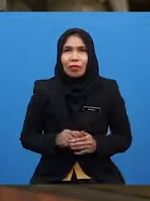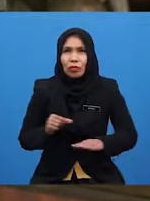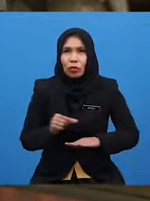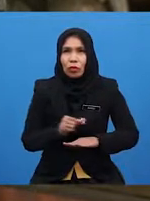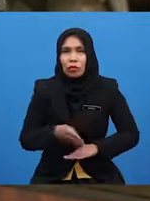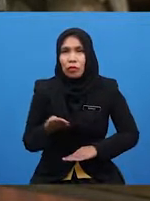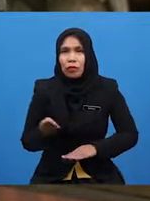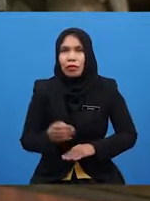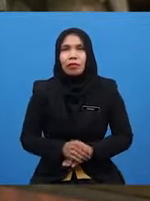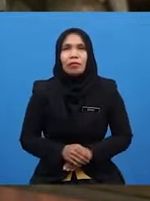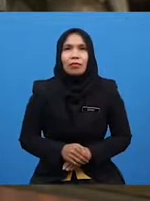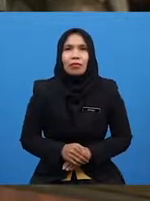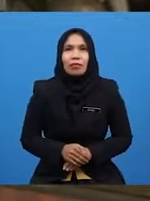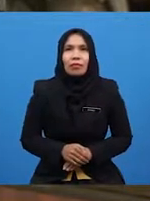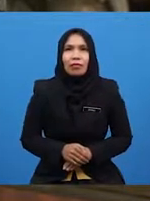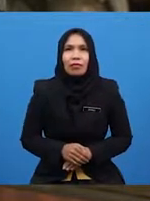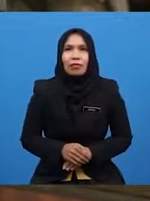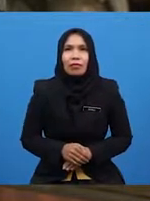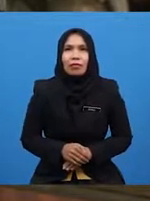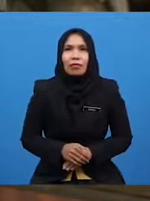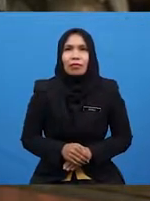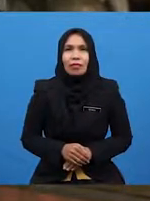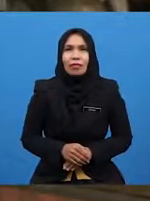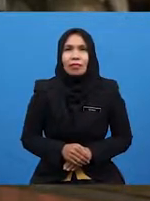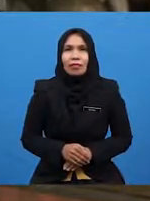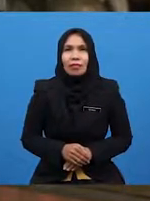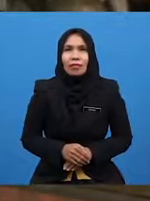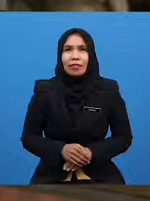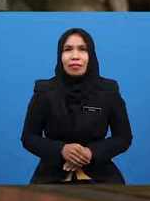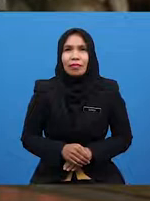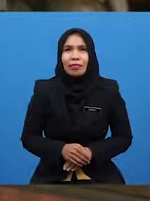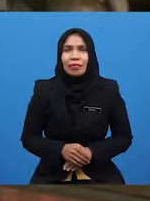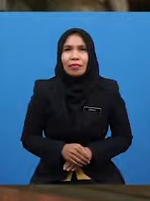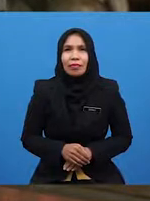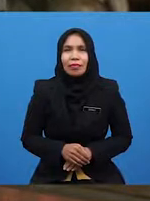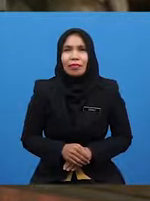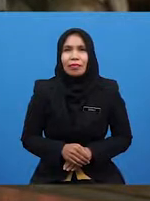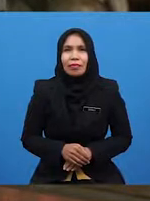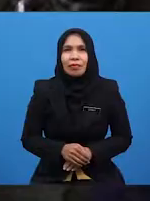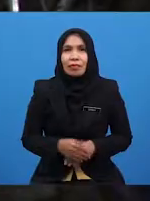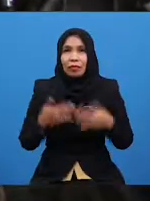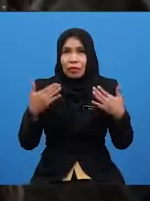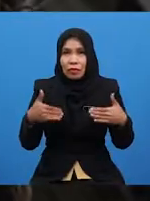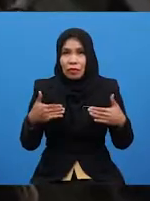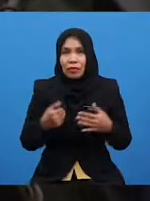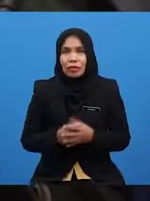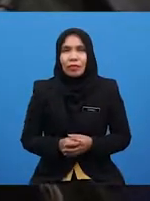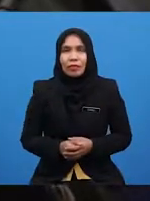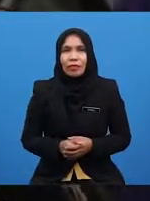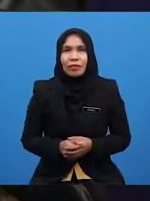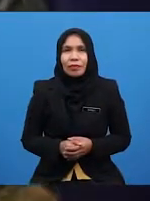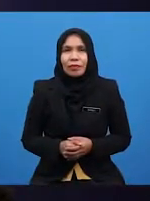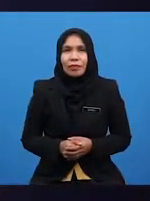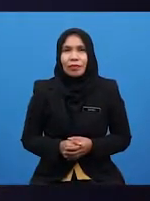bahan-bahan yang fizikal. Jadi tak banyak orang yang ingin menceburi pasal untuk keperluan kepada